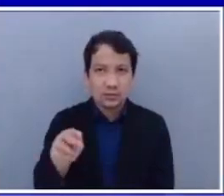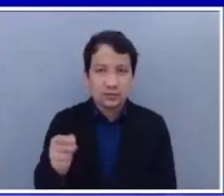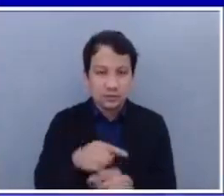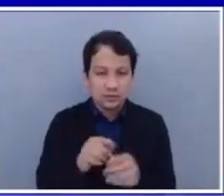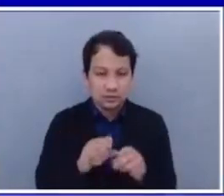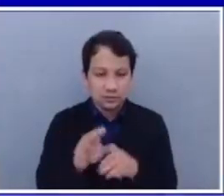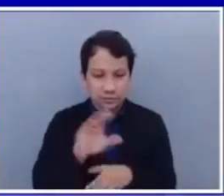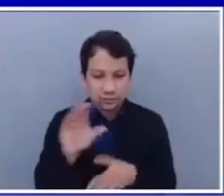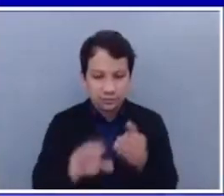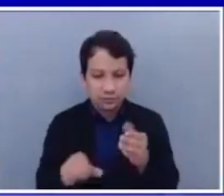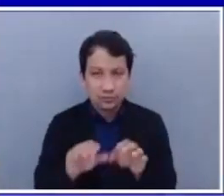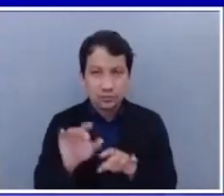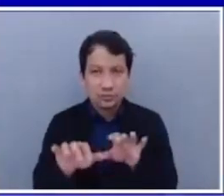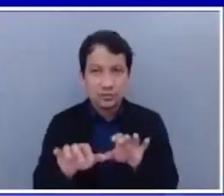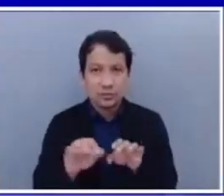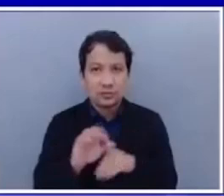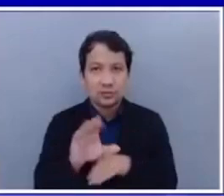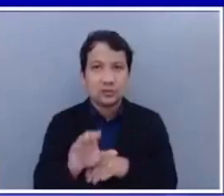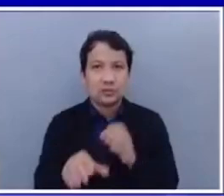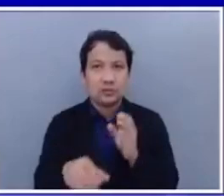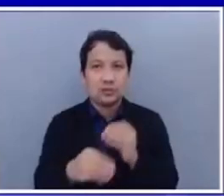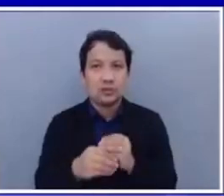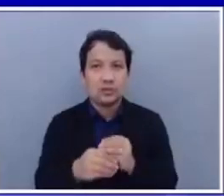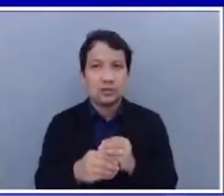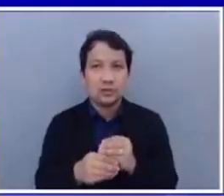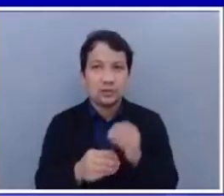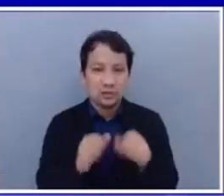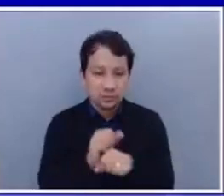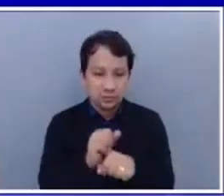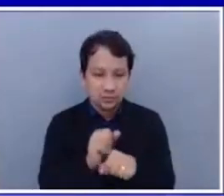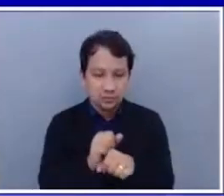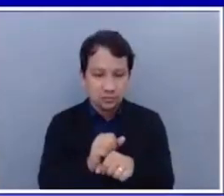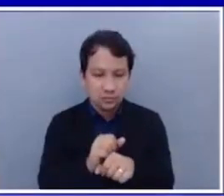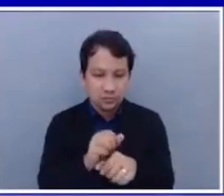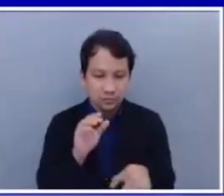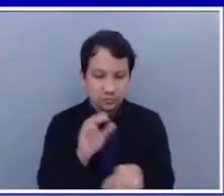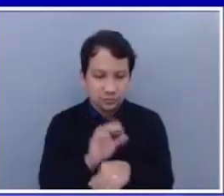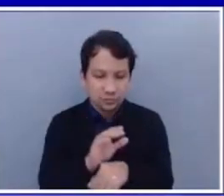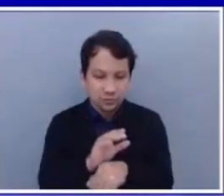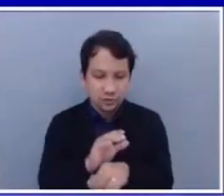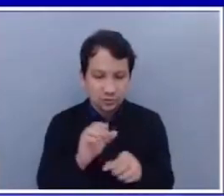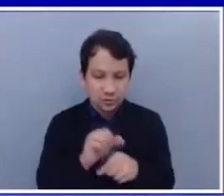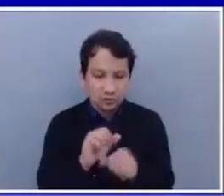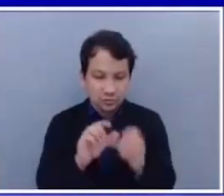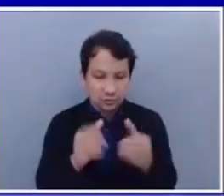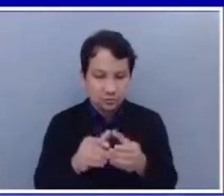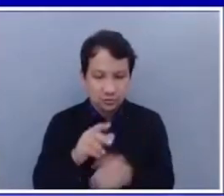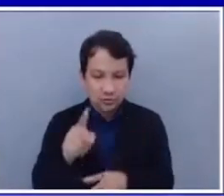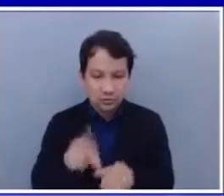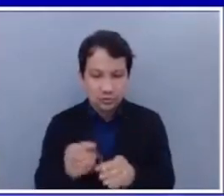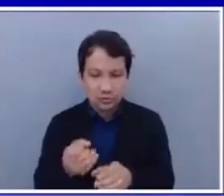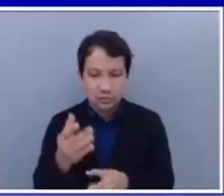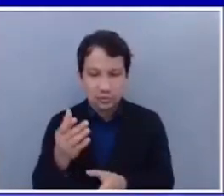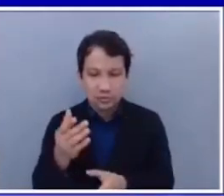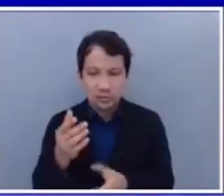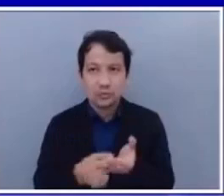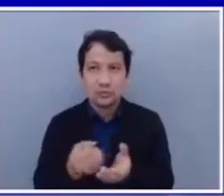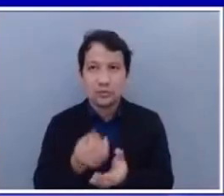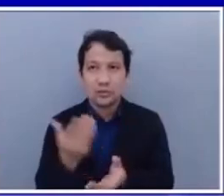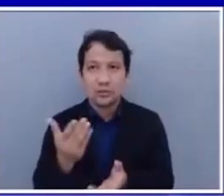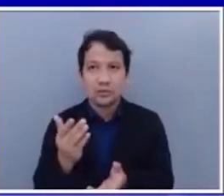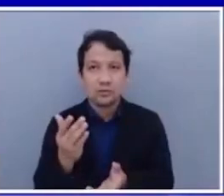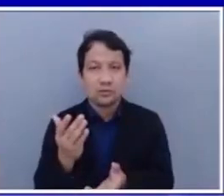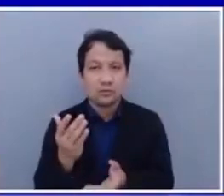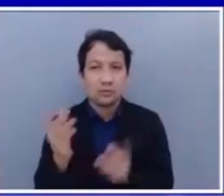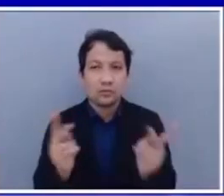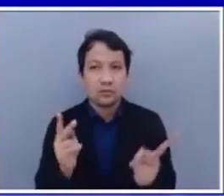Her question is about the labor force participation rate and the number of people getting jobs. Okay. Pag bare